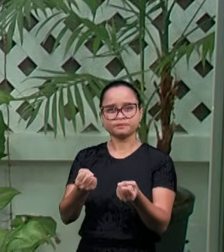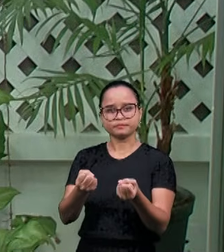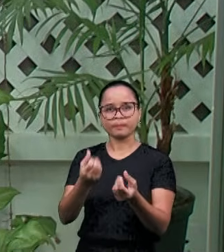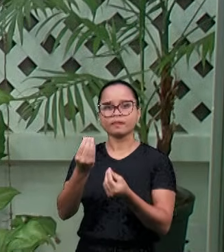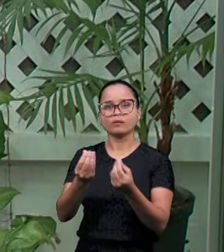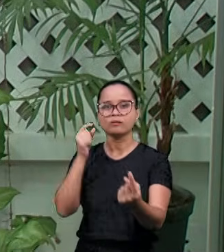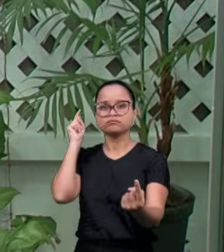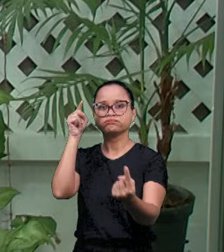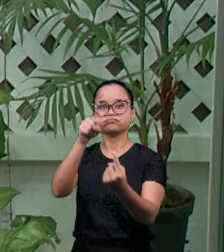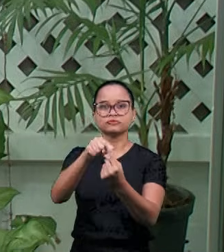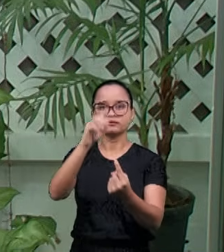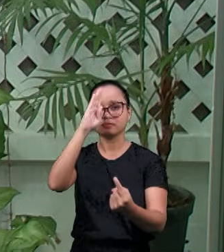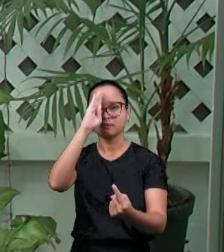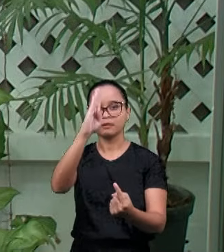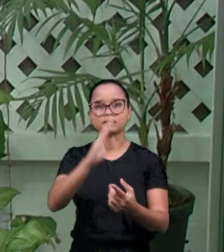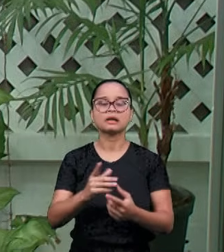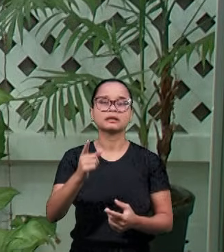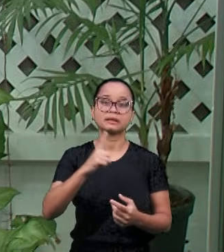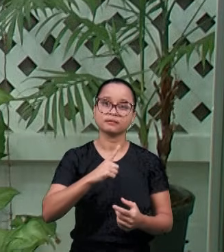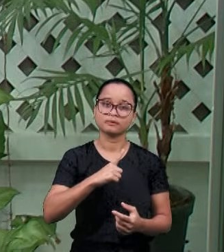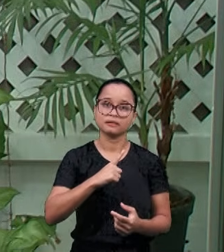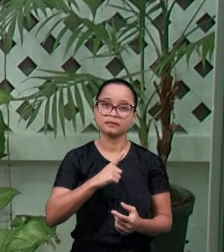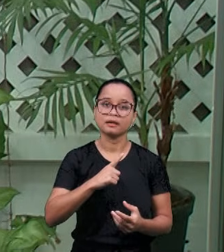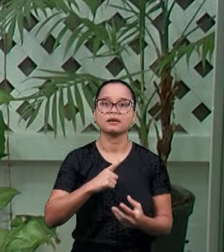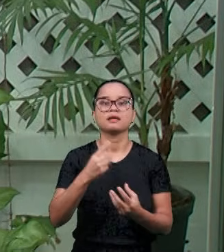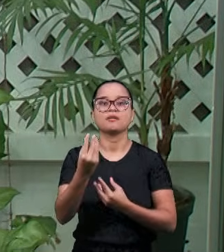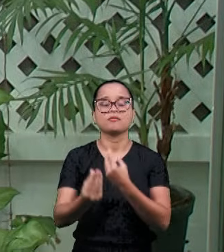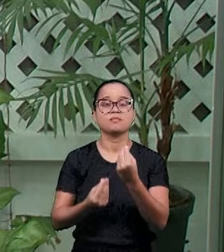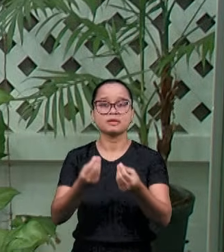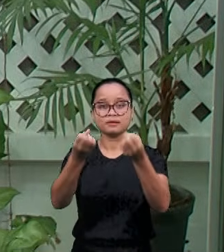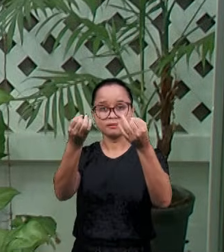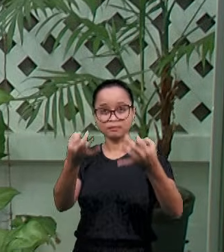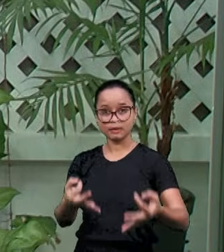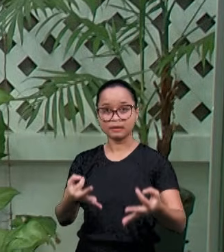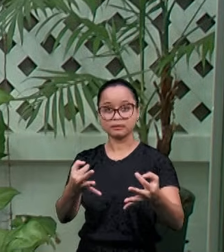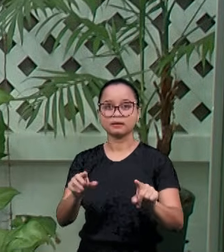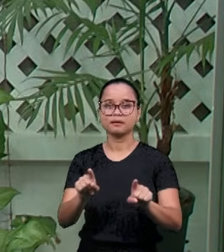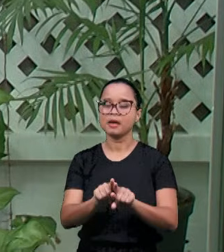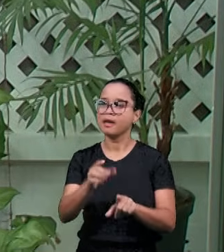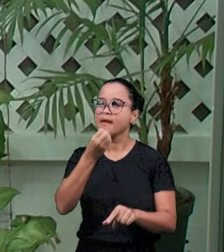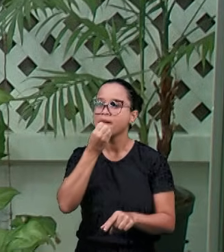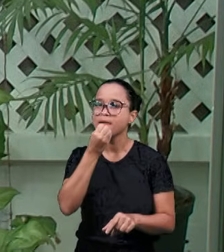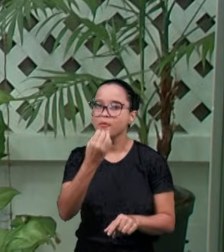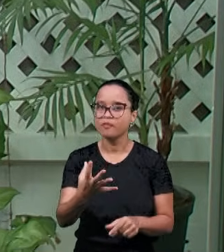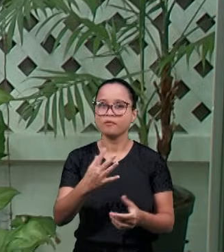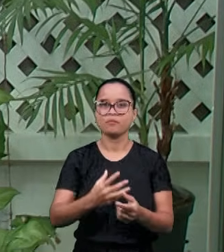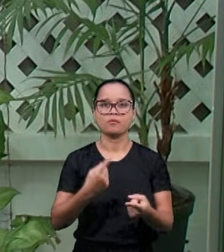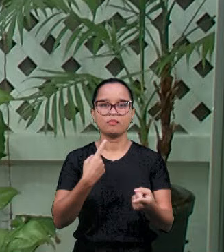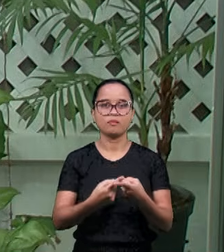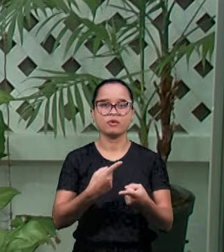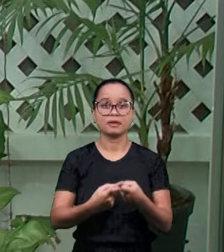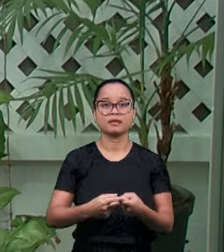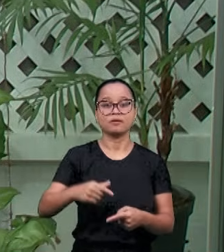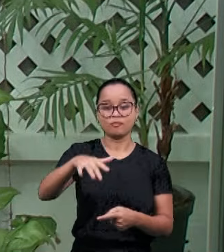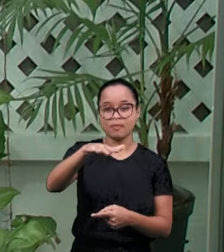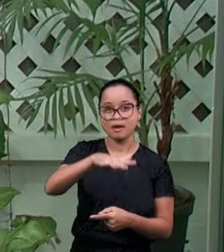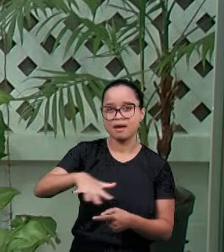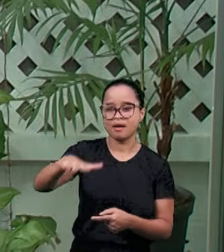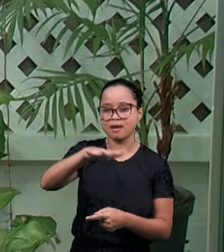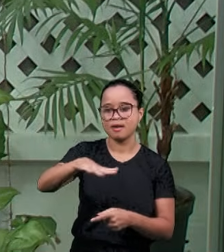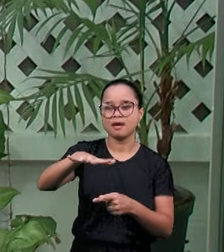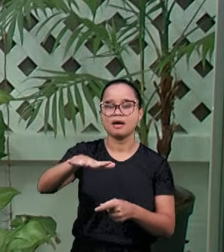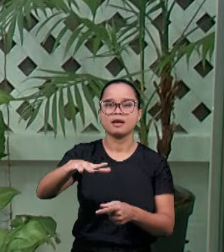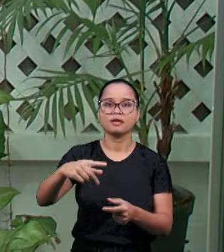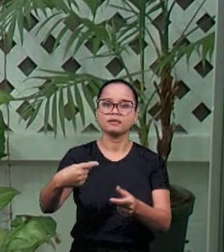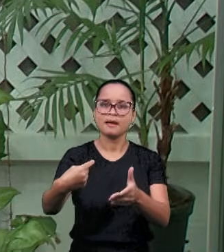selon l'objectif qui est fait. Et même, il est très bon quand une région